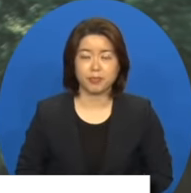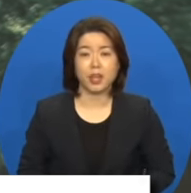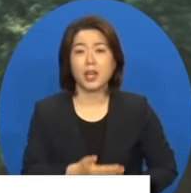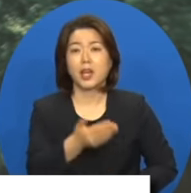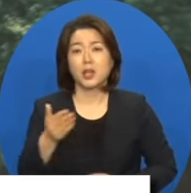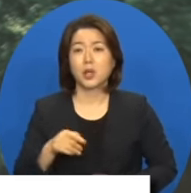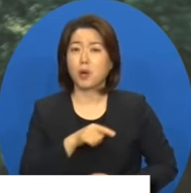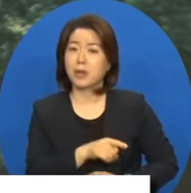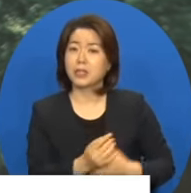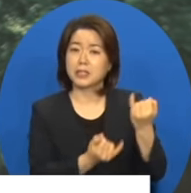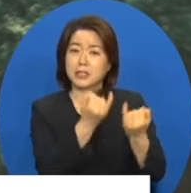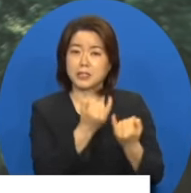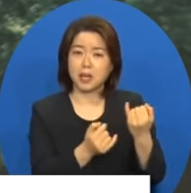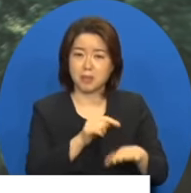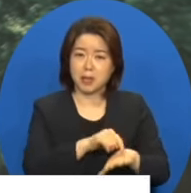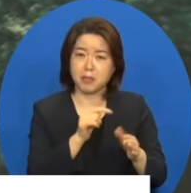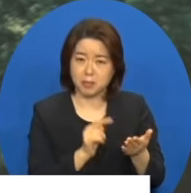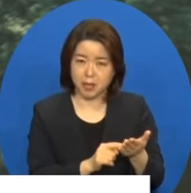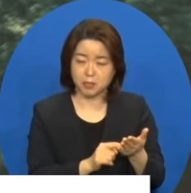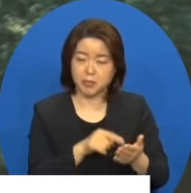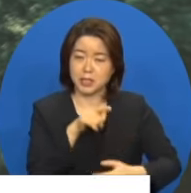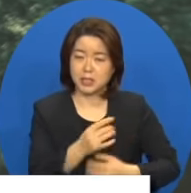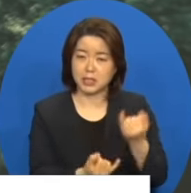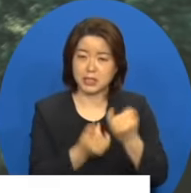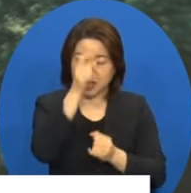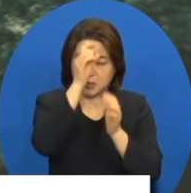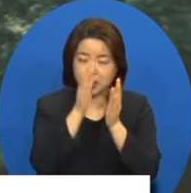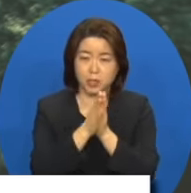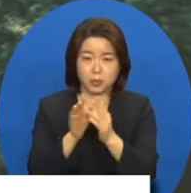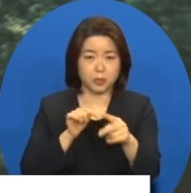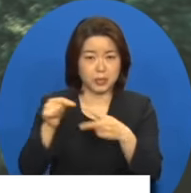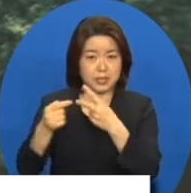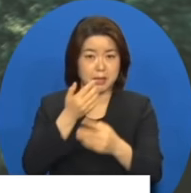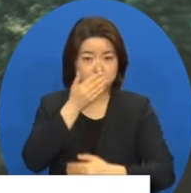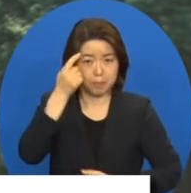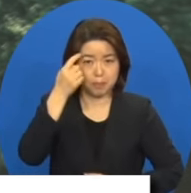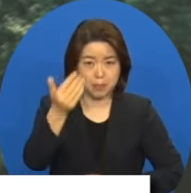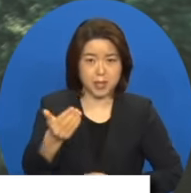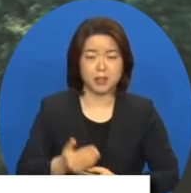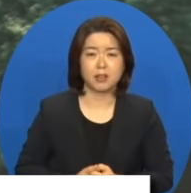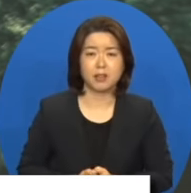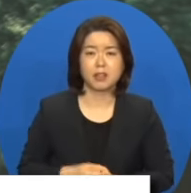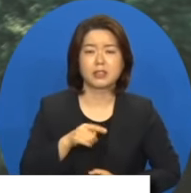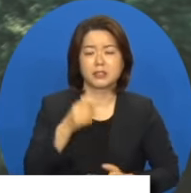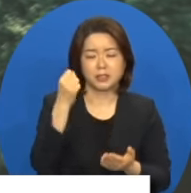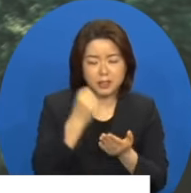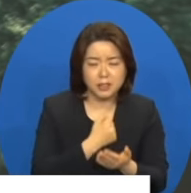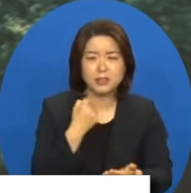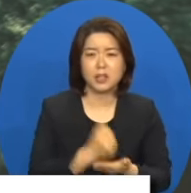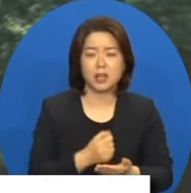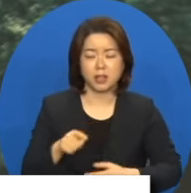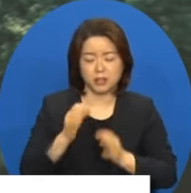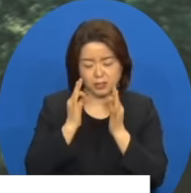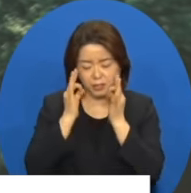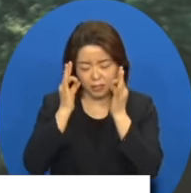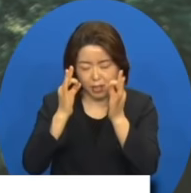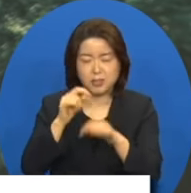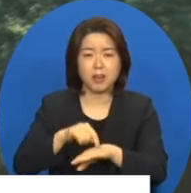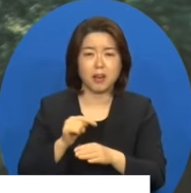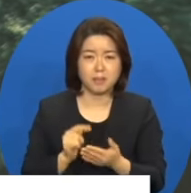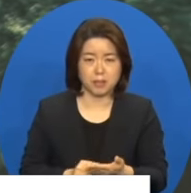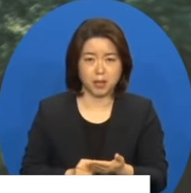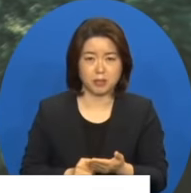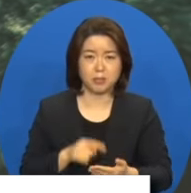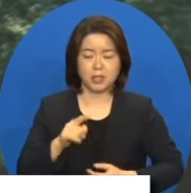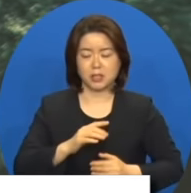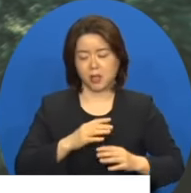여러분, 이 자매의 심정, 이 자매의 기도가 이해가 되십니까? 그 안타까움, 그 간절함,